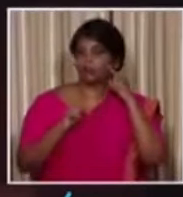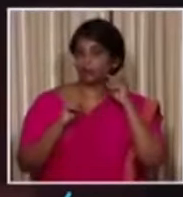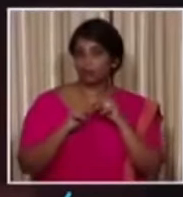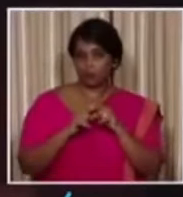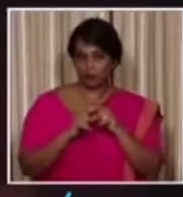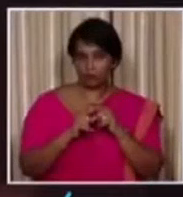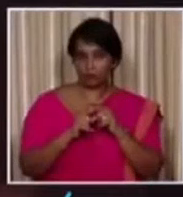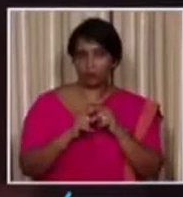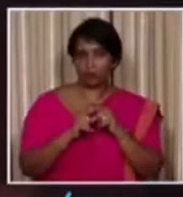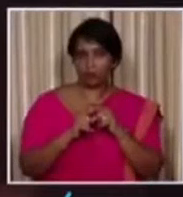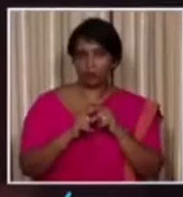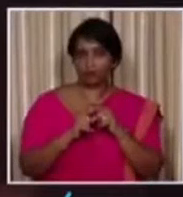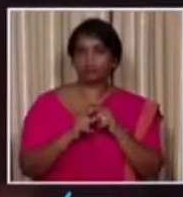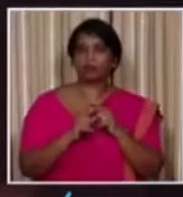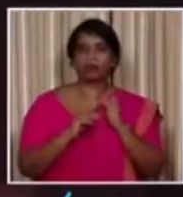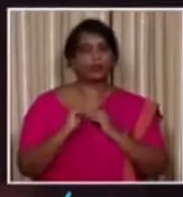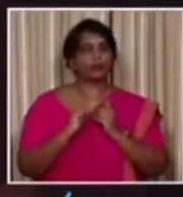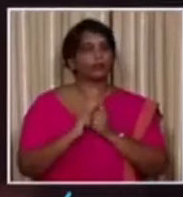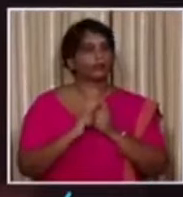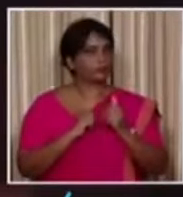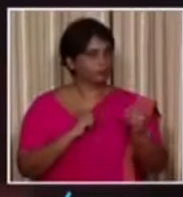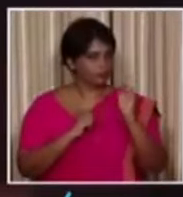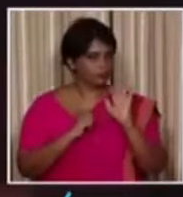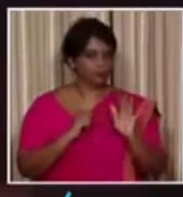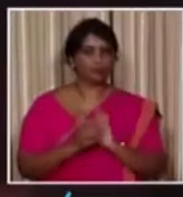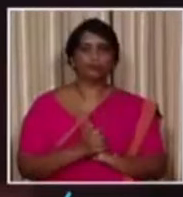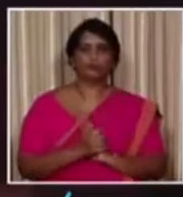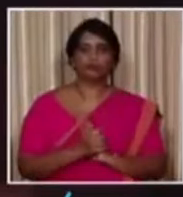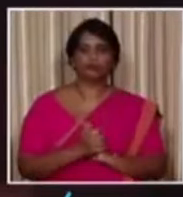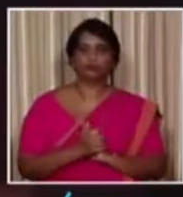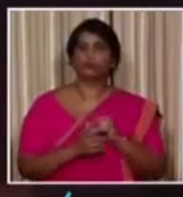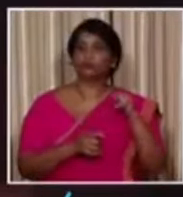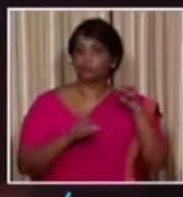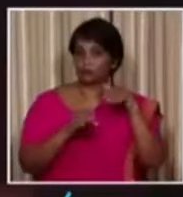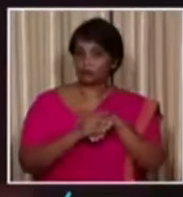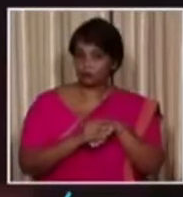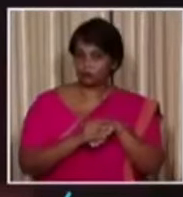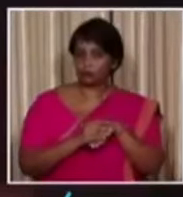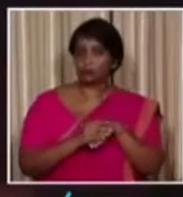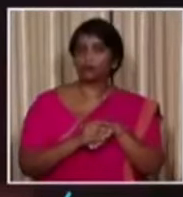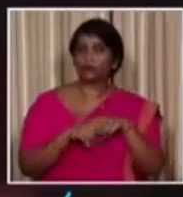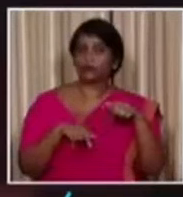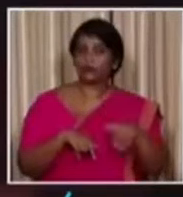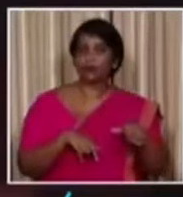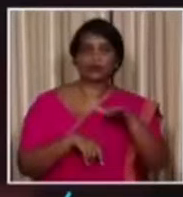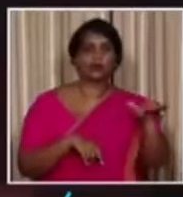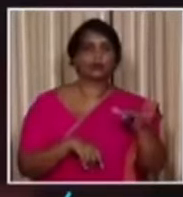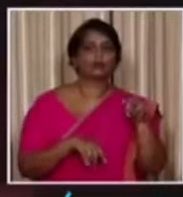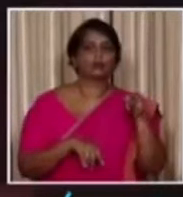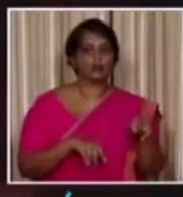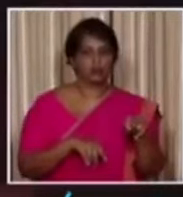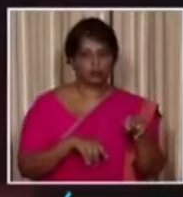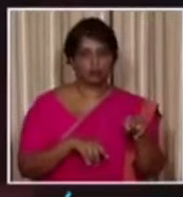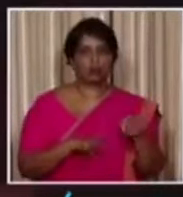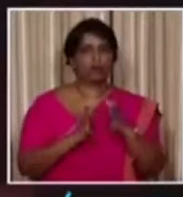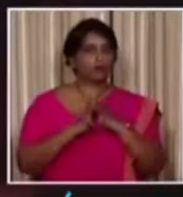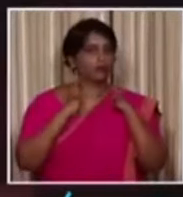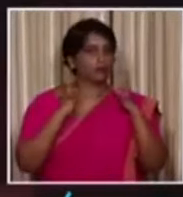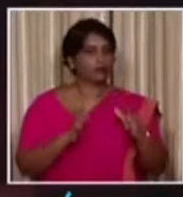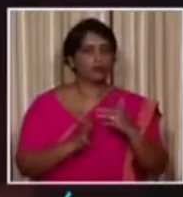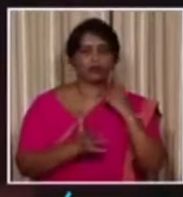කරගෙන ක්‍රියාත්මක කරමින් ඒ තුල අද සමාජයේ